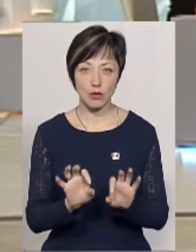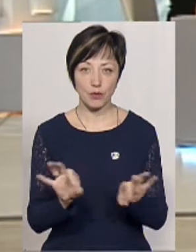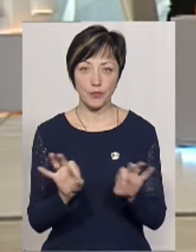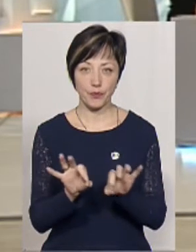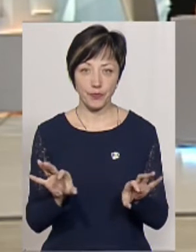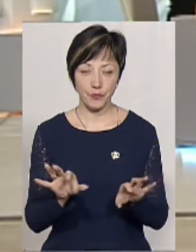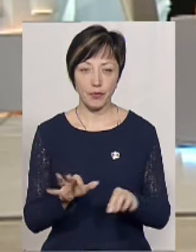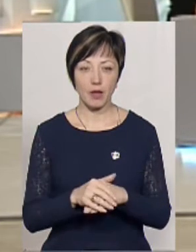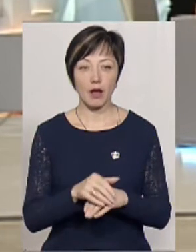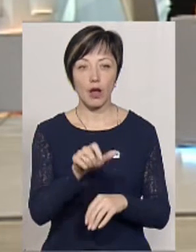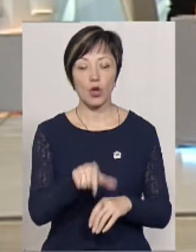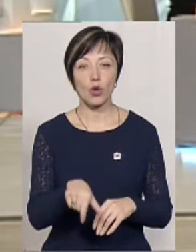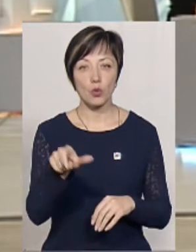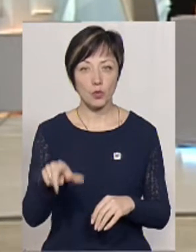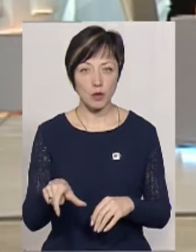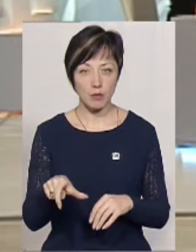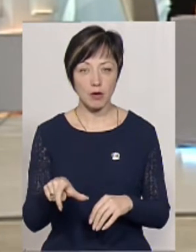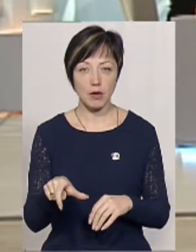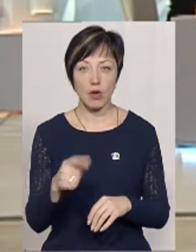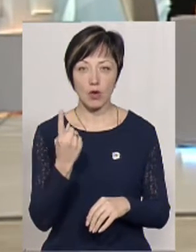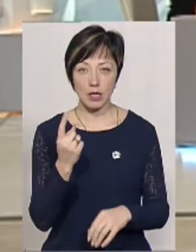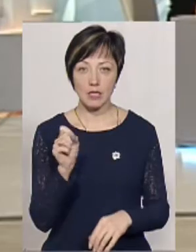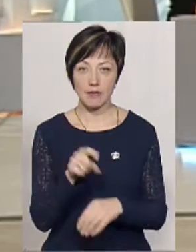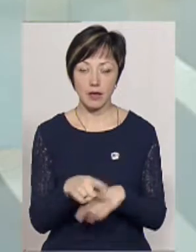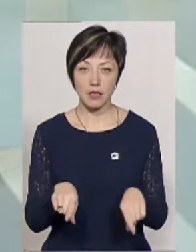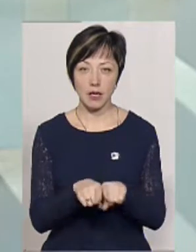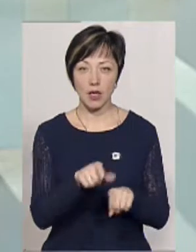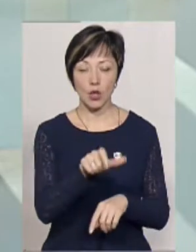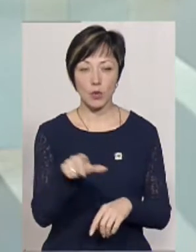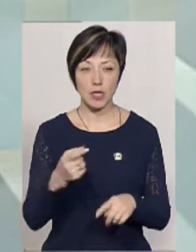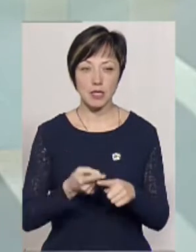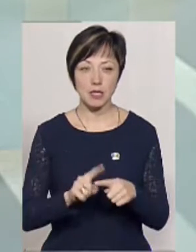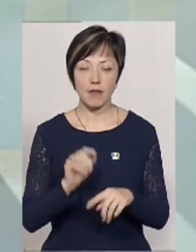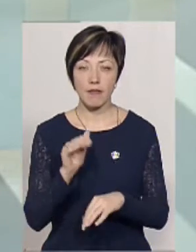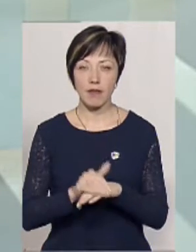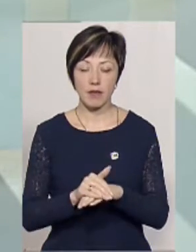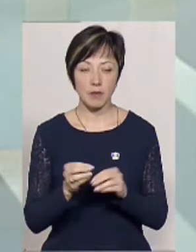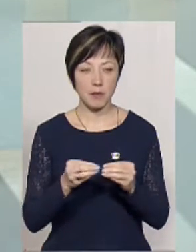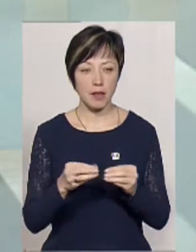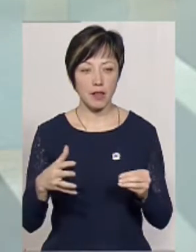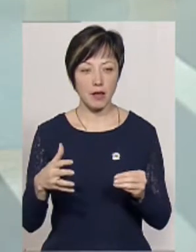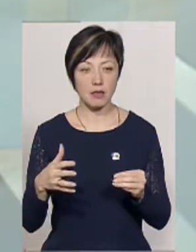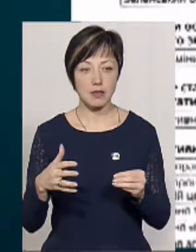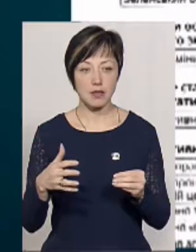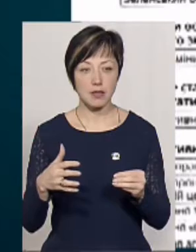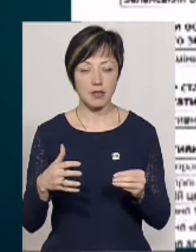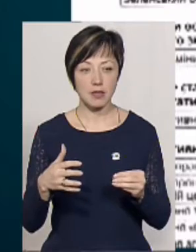мова. Власне, людям одна з задач таких людей – це виявити 15